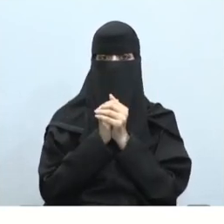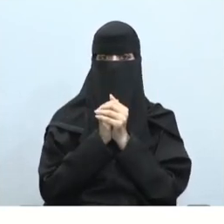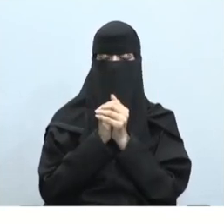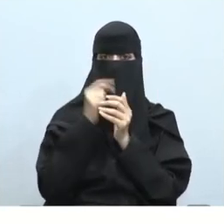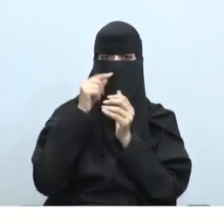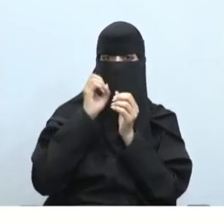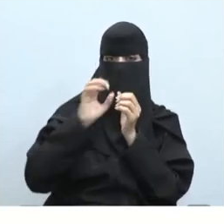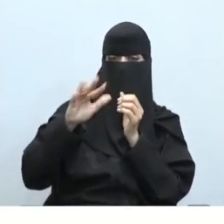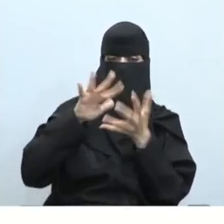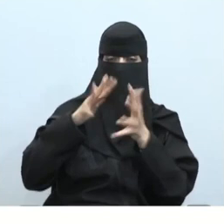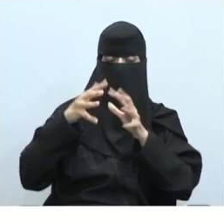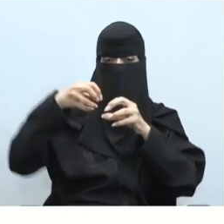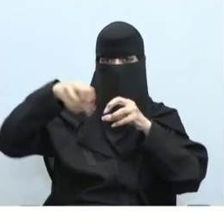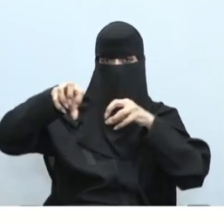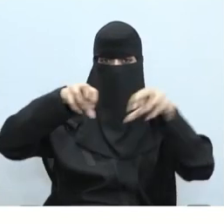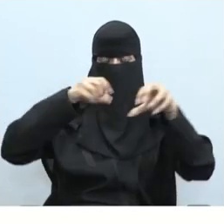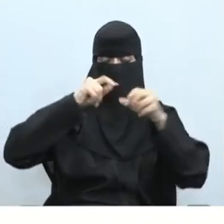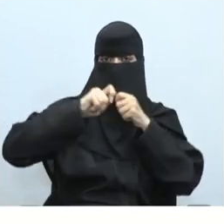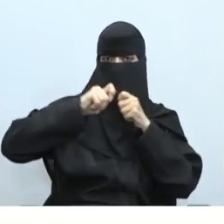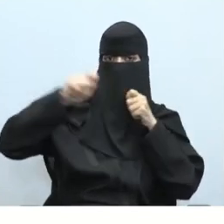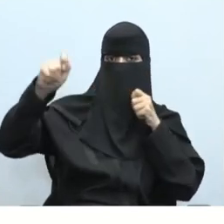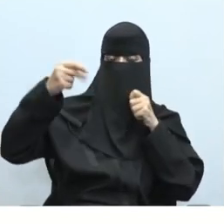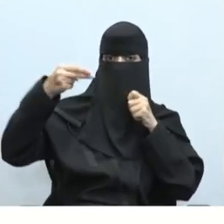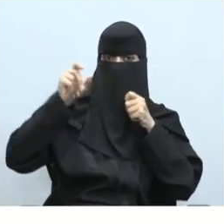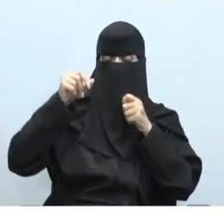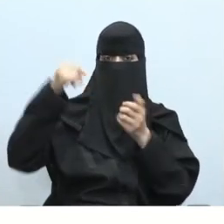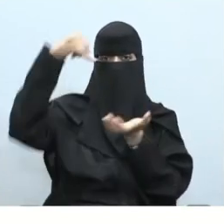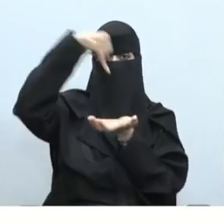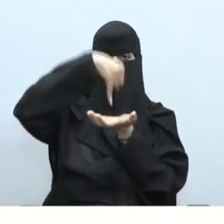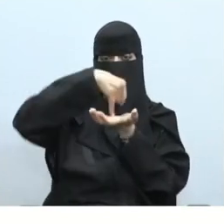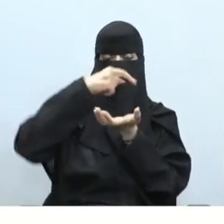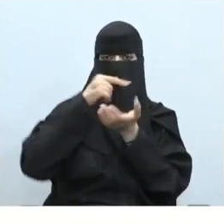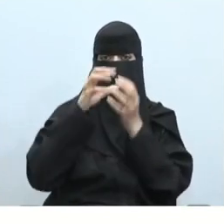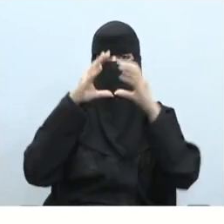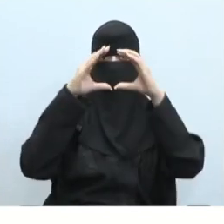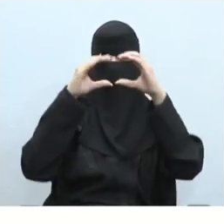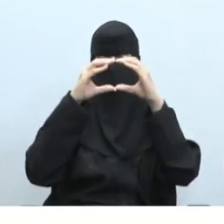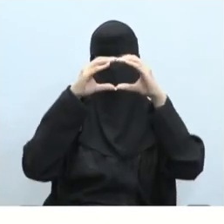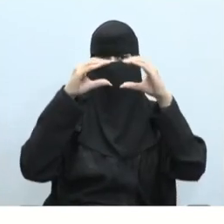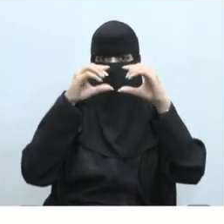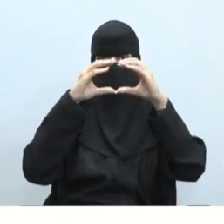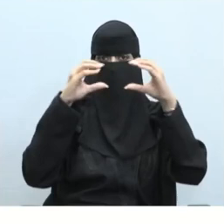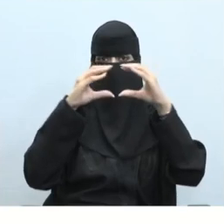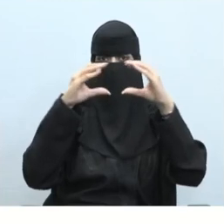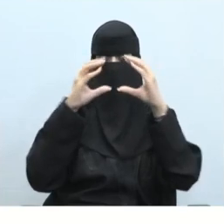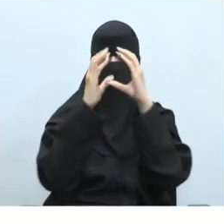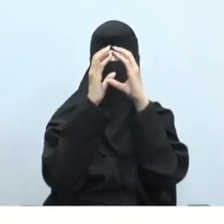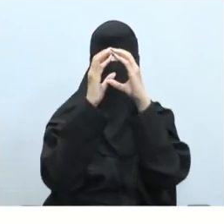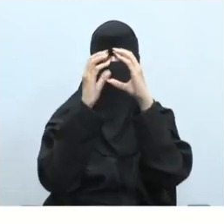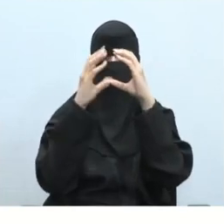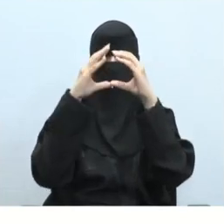طردت بعض اجزائها بعيدا عن المركز فانبعجت اي اتسعت من